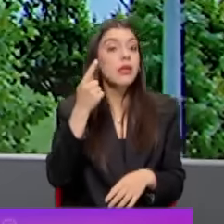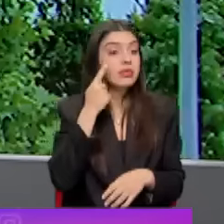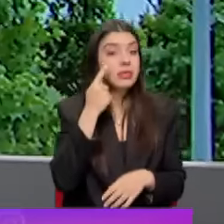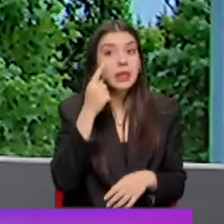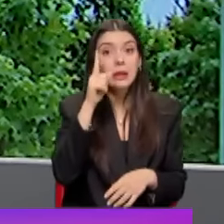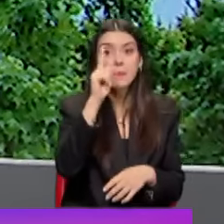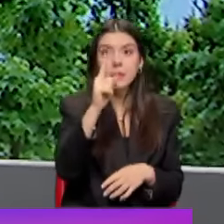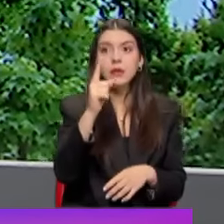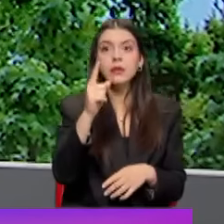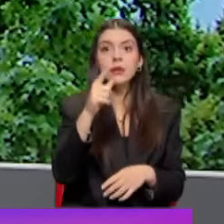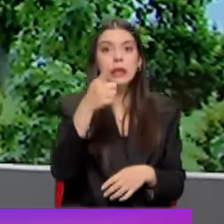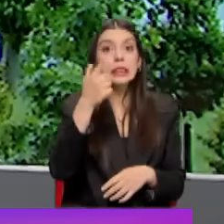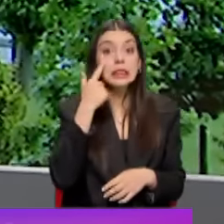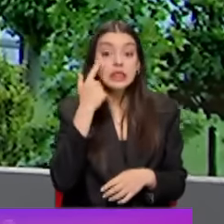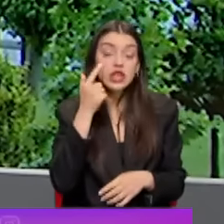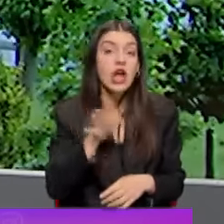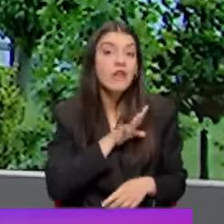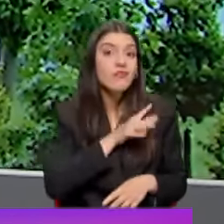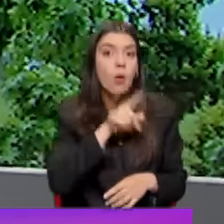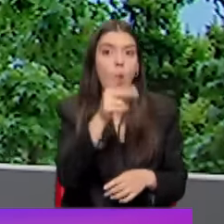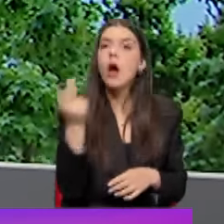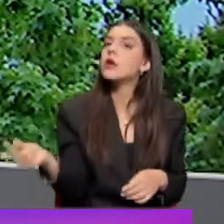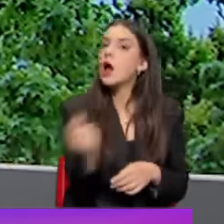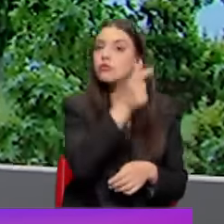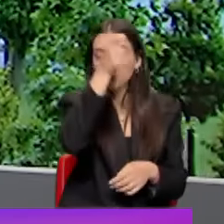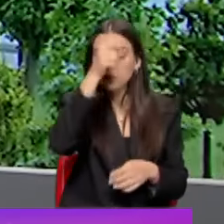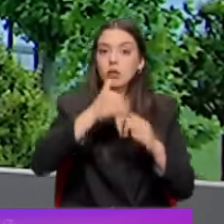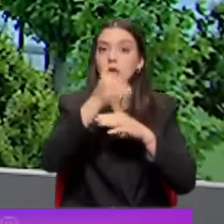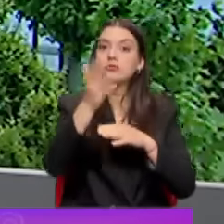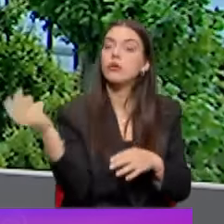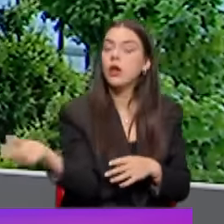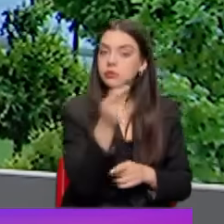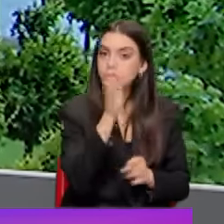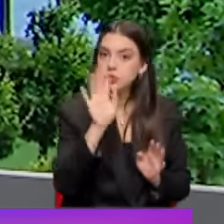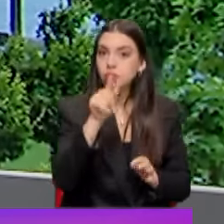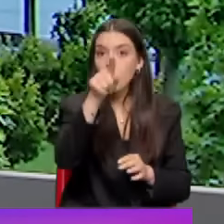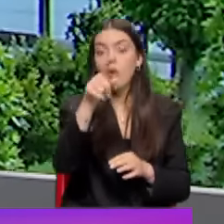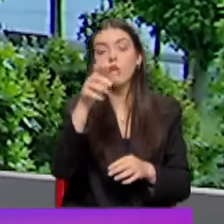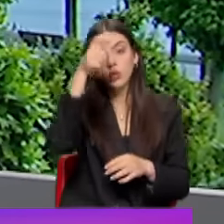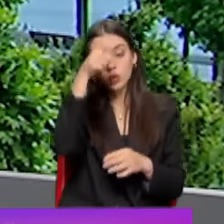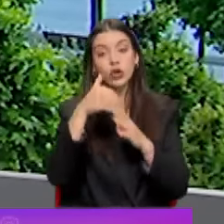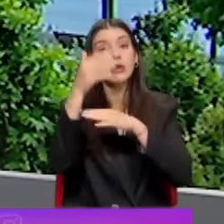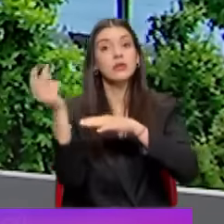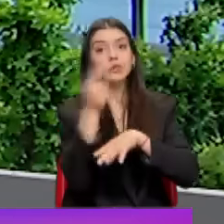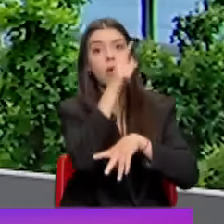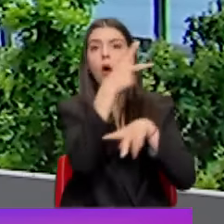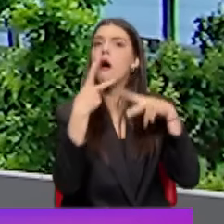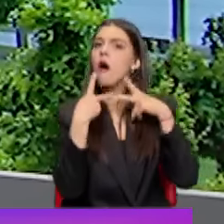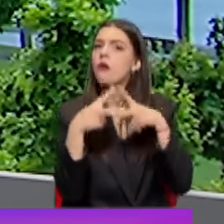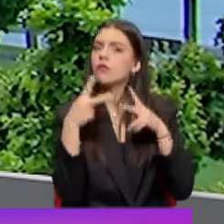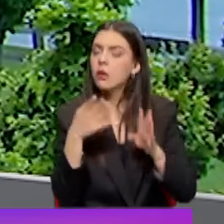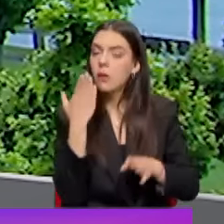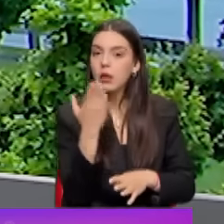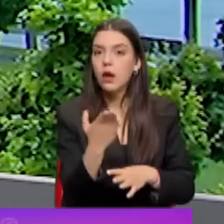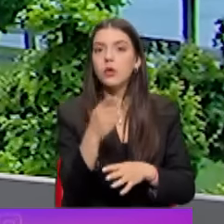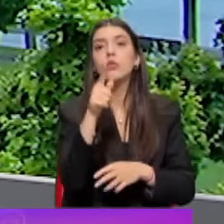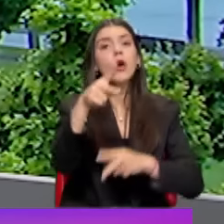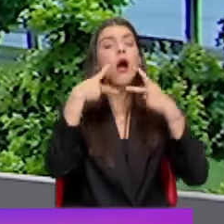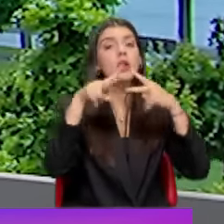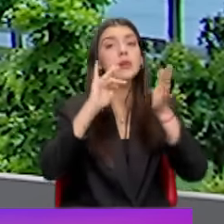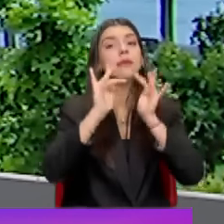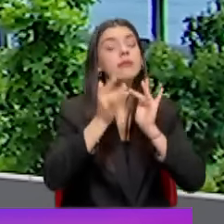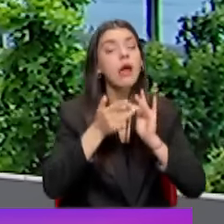şekilde Tanığın bir şekilde kaçmış olması o kaçan Tanığın yurt dışından fütursuzca yaptığı açıklamalar o açıklamaların